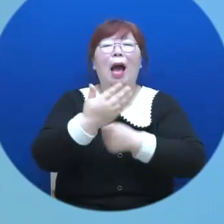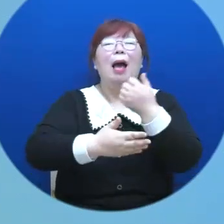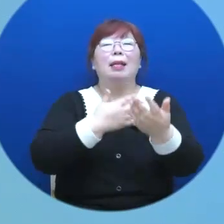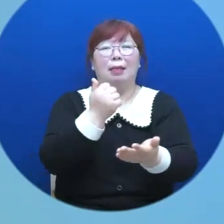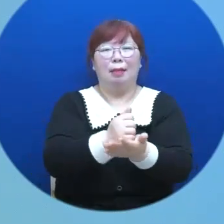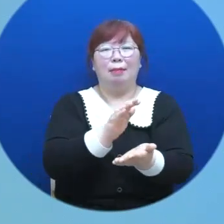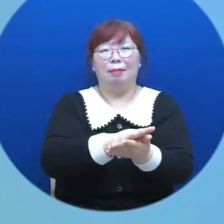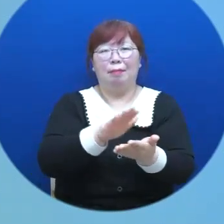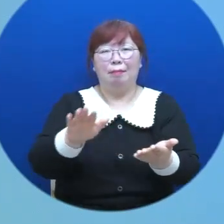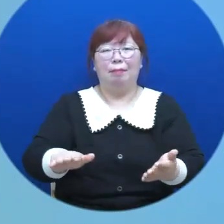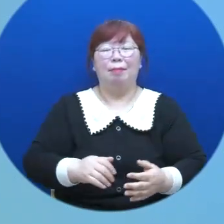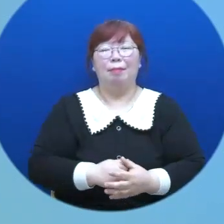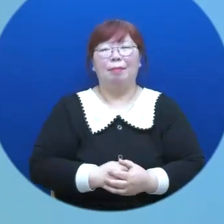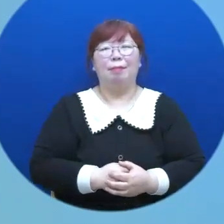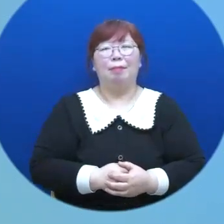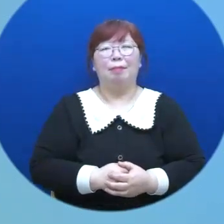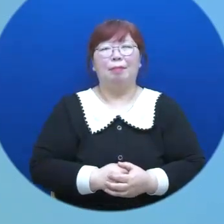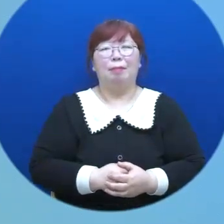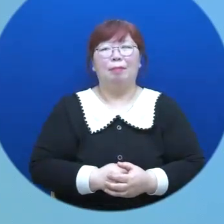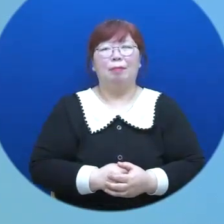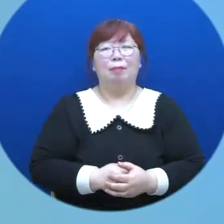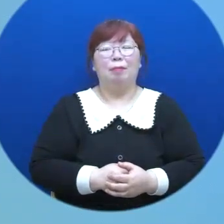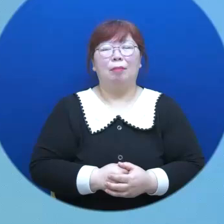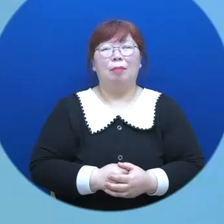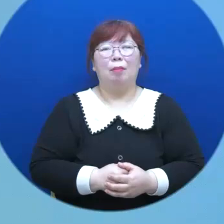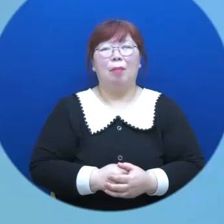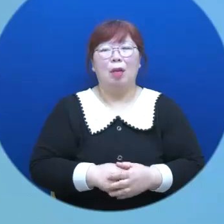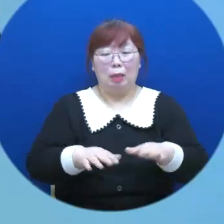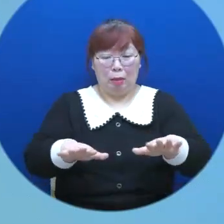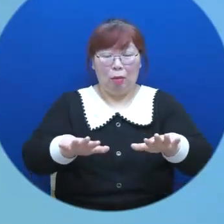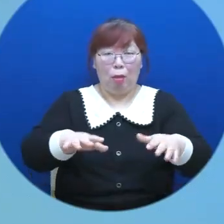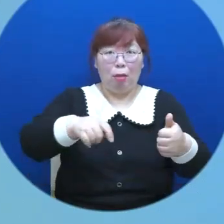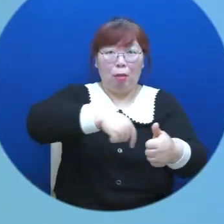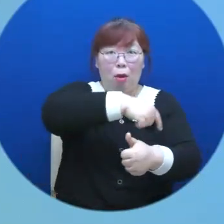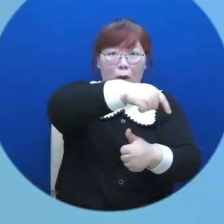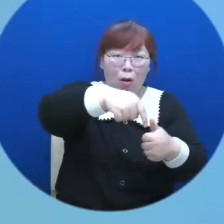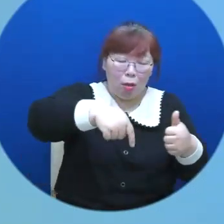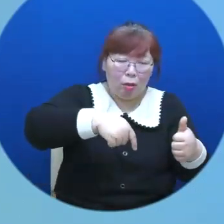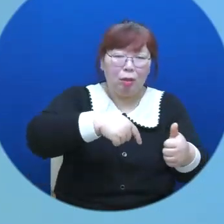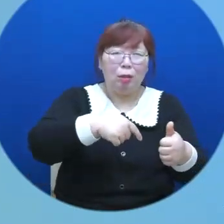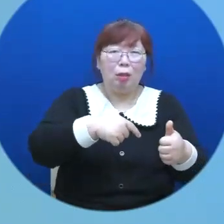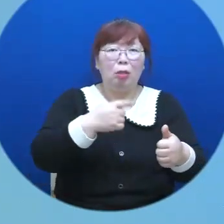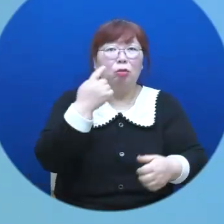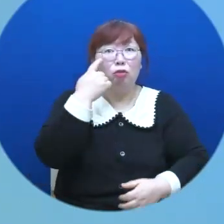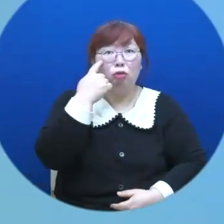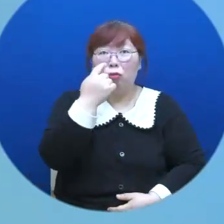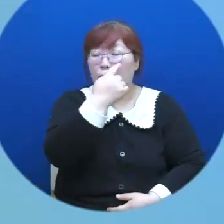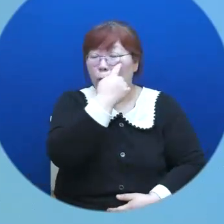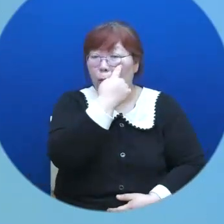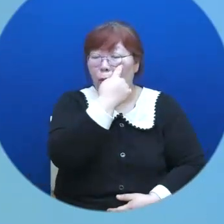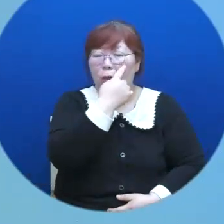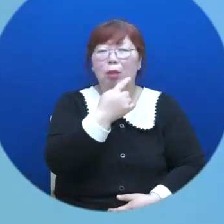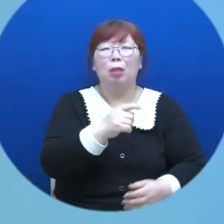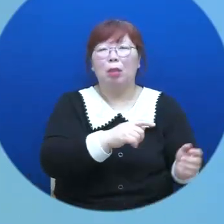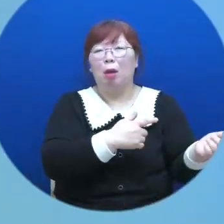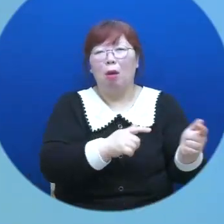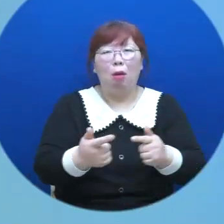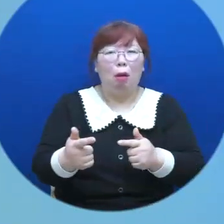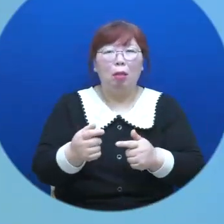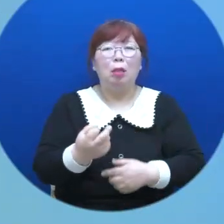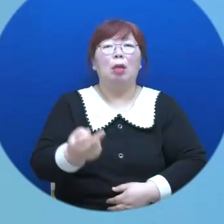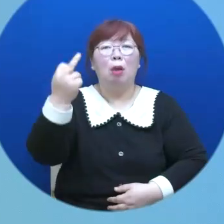하고 있어요. 현실, 사실, 눈에 보이는 증거들